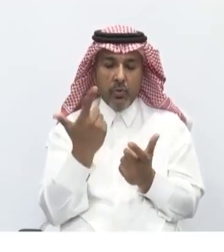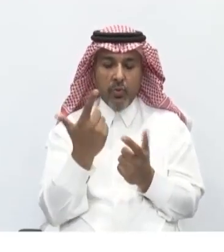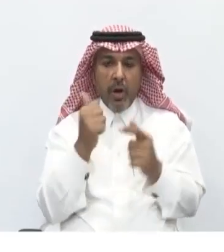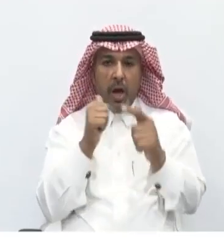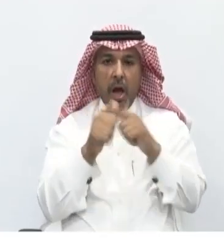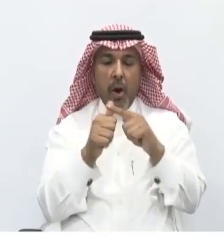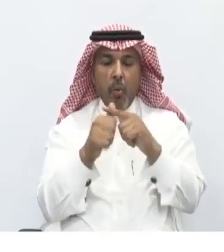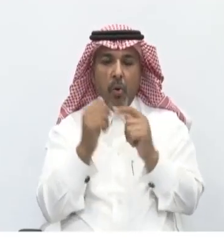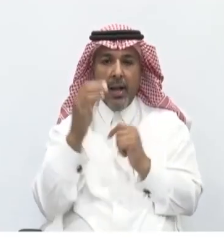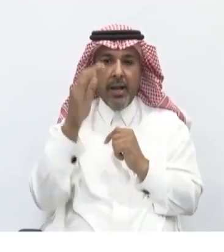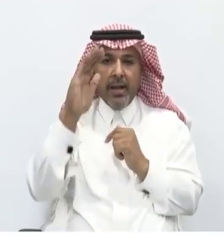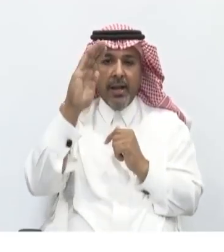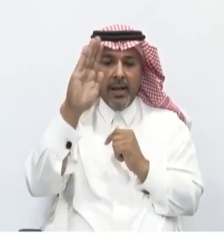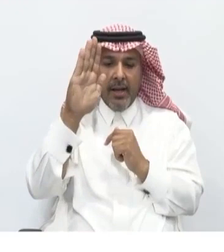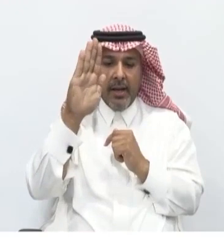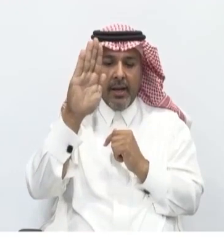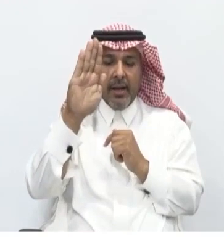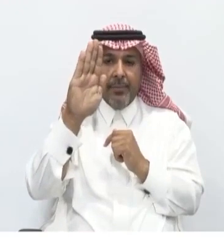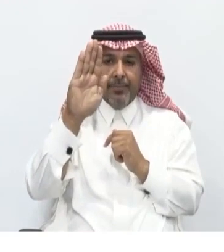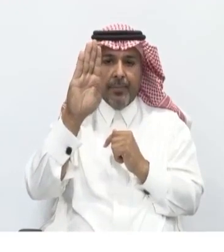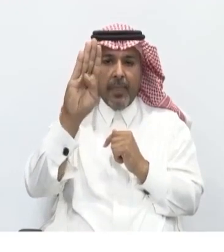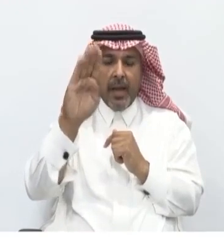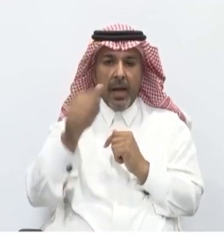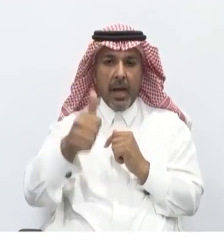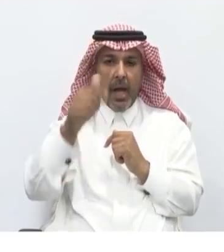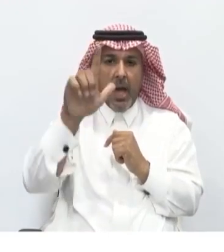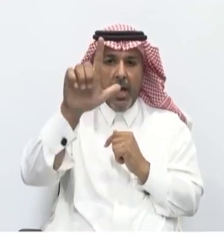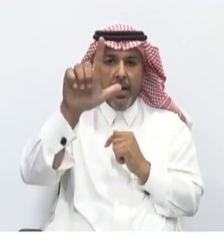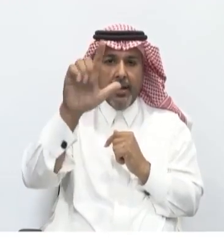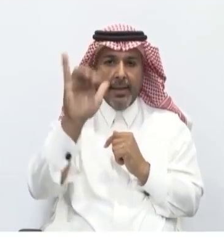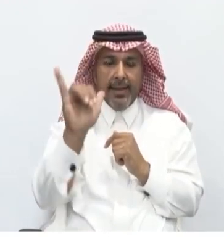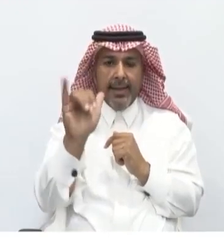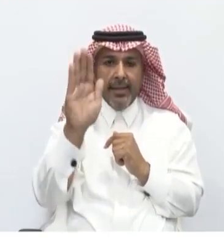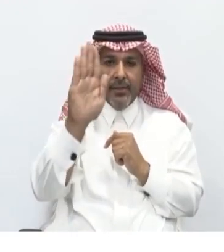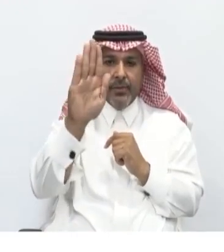ينتج كلوريد الكالسيوم اذا سنقول